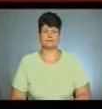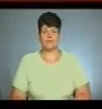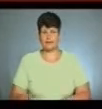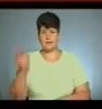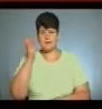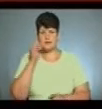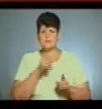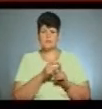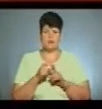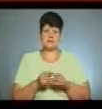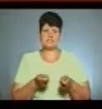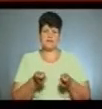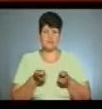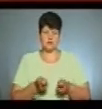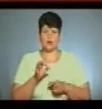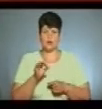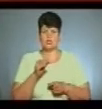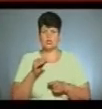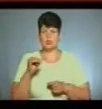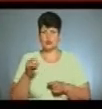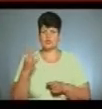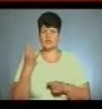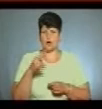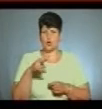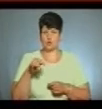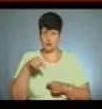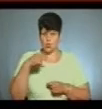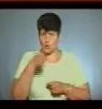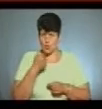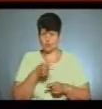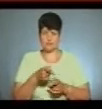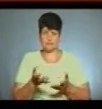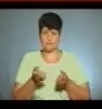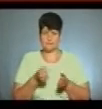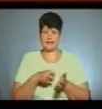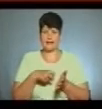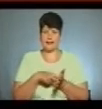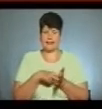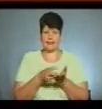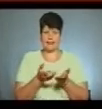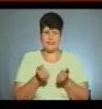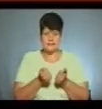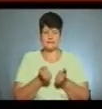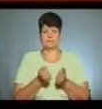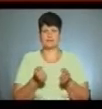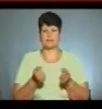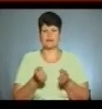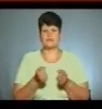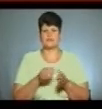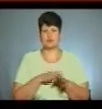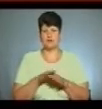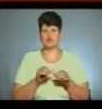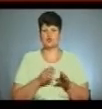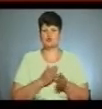Нагадаю, за словами завідувачки аптеки Ольги Жарухи, 4 лютого цього року до них надійшов рекомендований лист від обласної державно-виконавчої служби, в